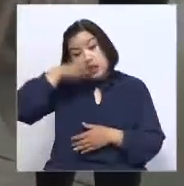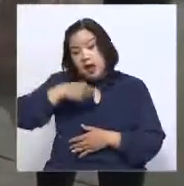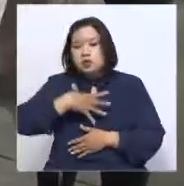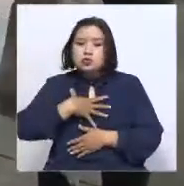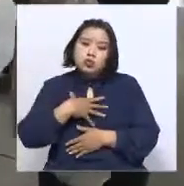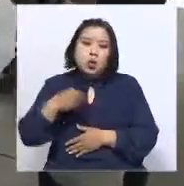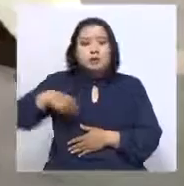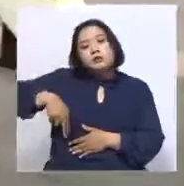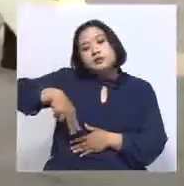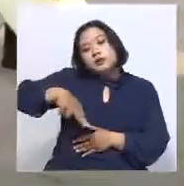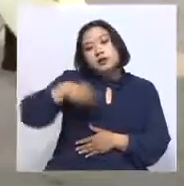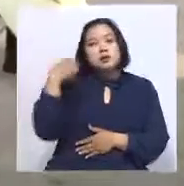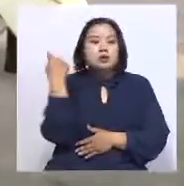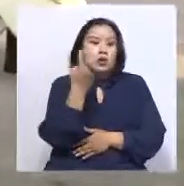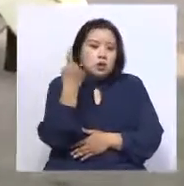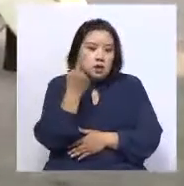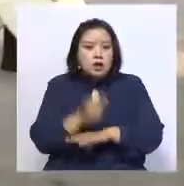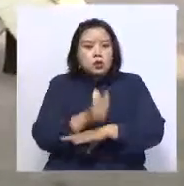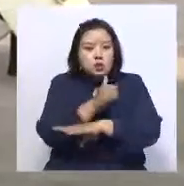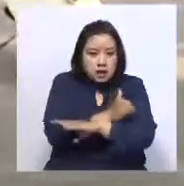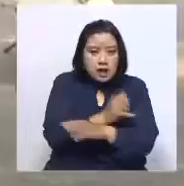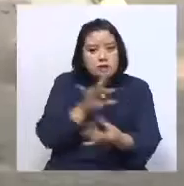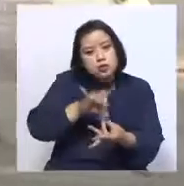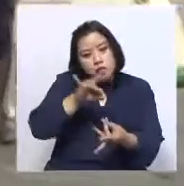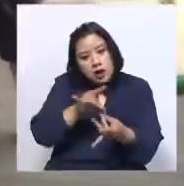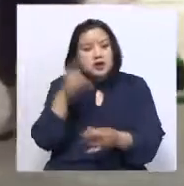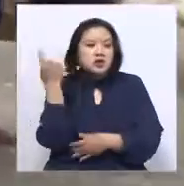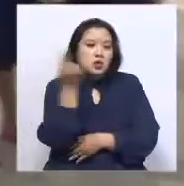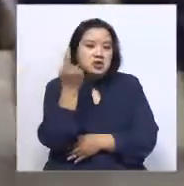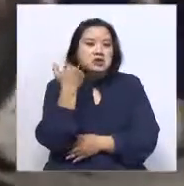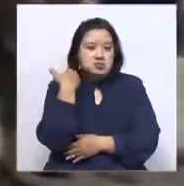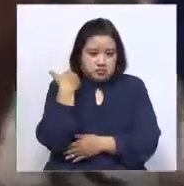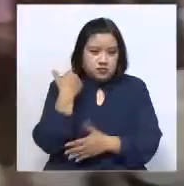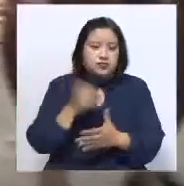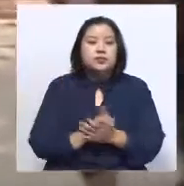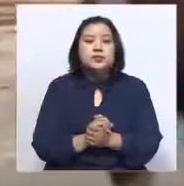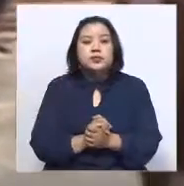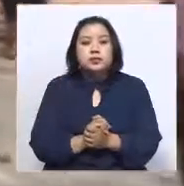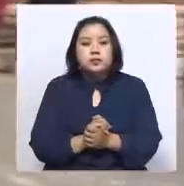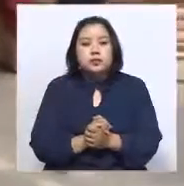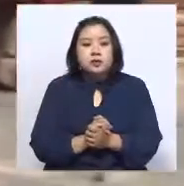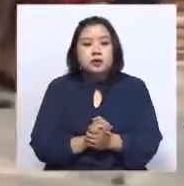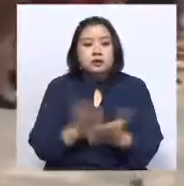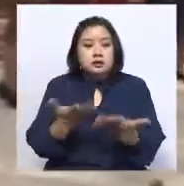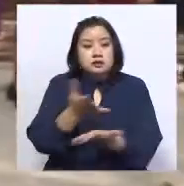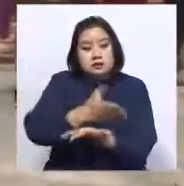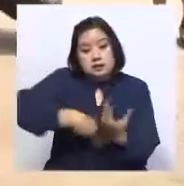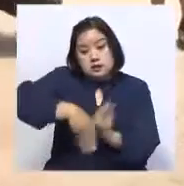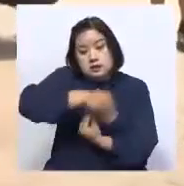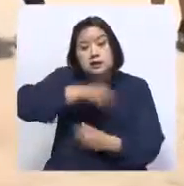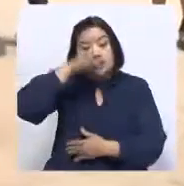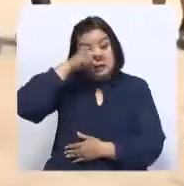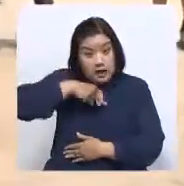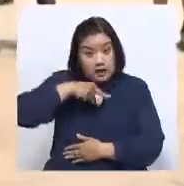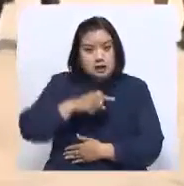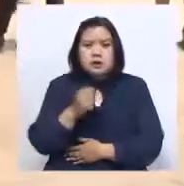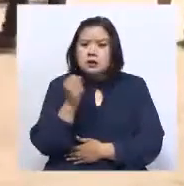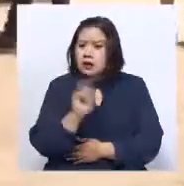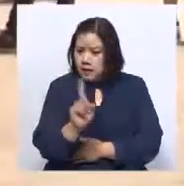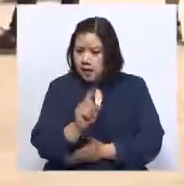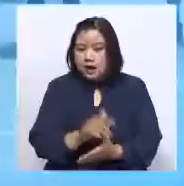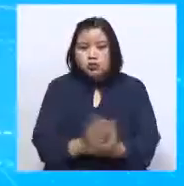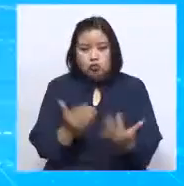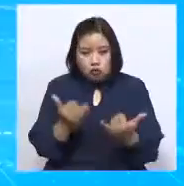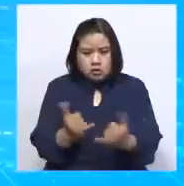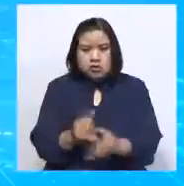ยวทั้งเมืองในส่วนทั้งเมืองหลักและเมืองรอง ค่ะแต่ว่าในส่วนของภาพรวมนะคะเศรษฐกิจไทยอาจารย์ธนวัฒน์เองก็บอกว่